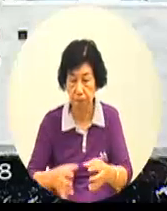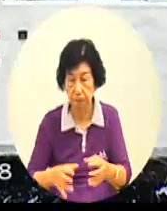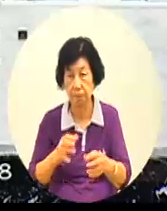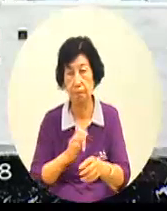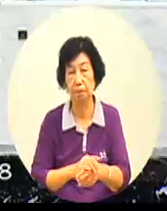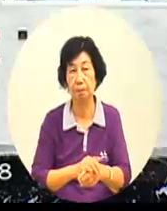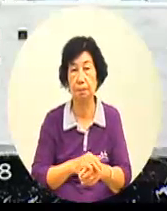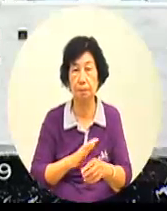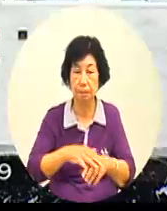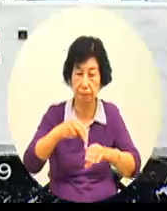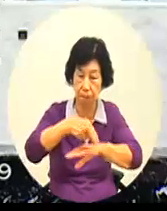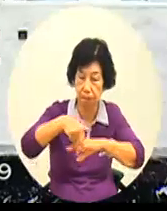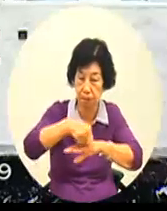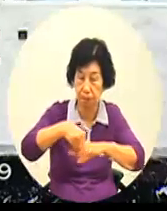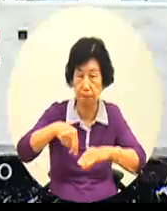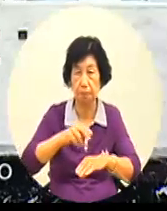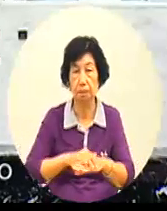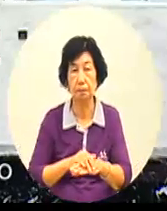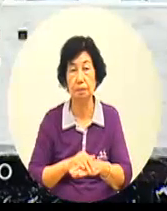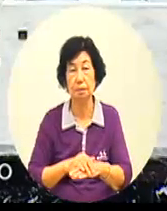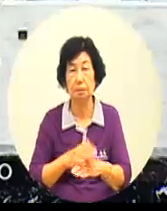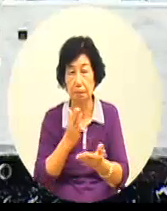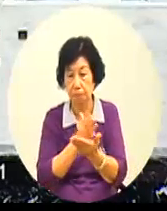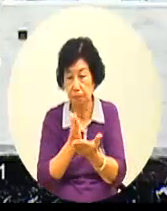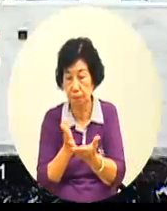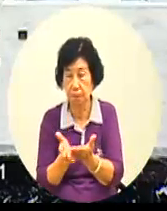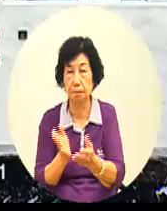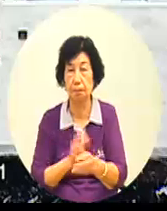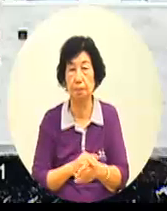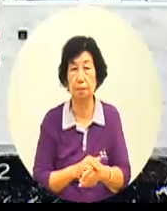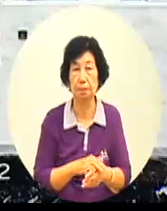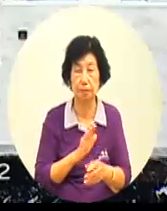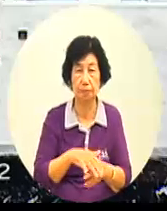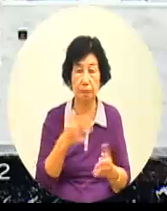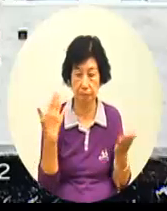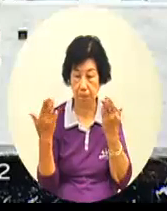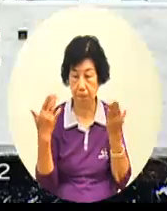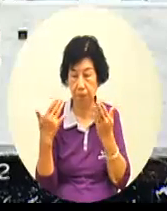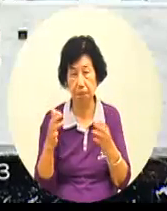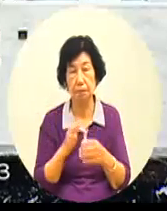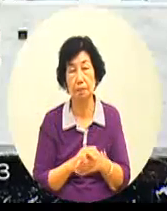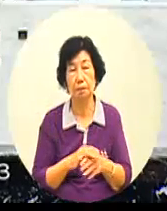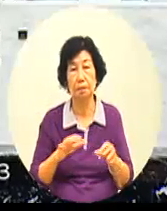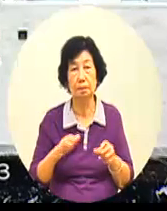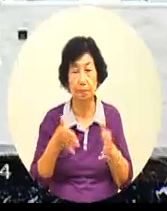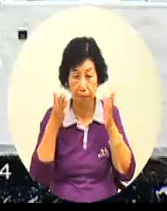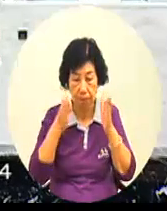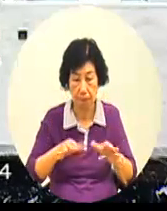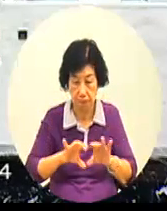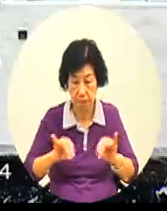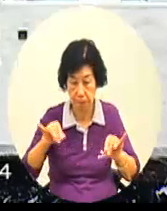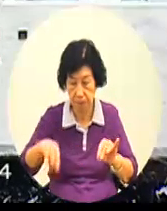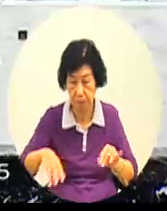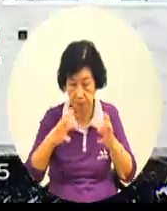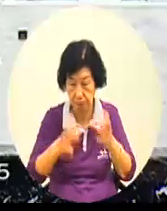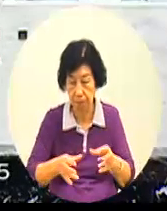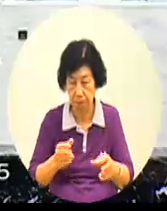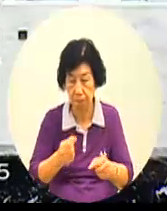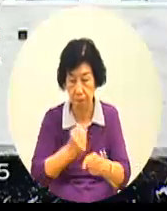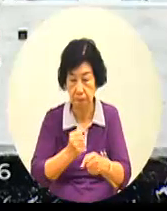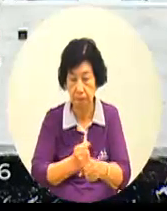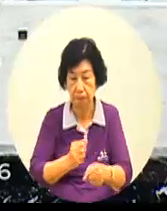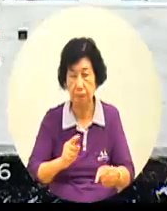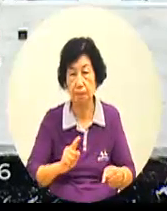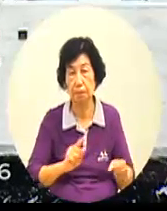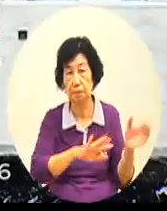有哪一些计划啊，这样对于他们来讲会比较清楚明白地方所做的一些工作啊，